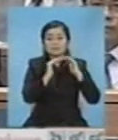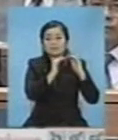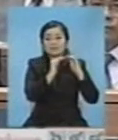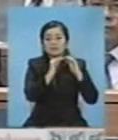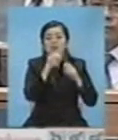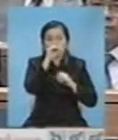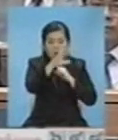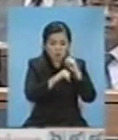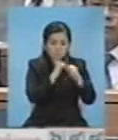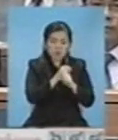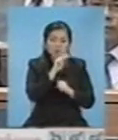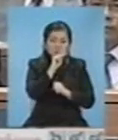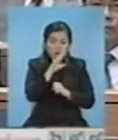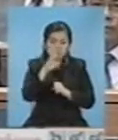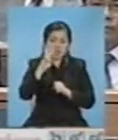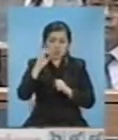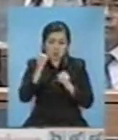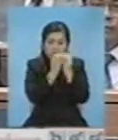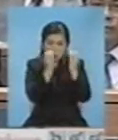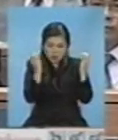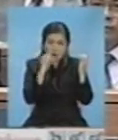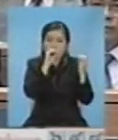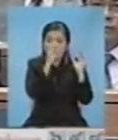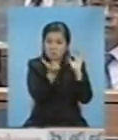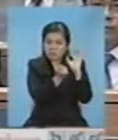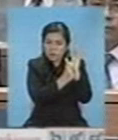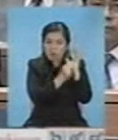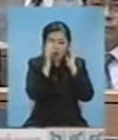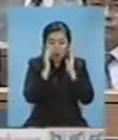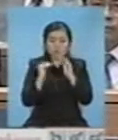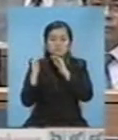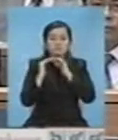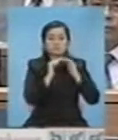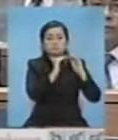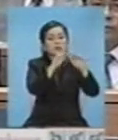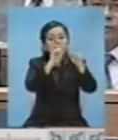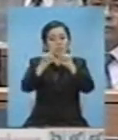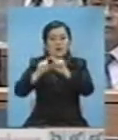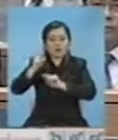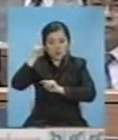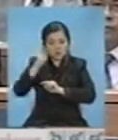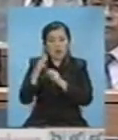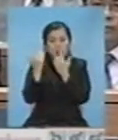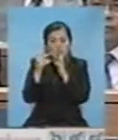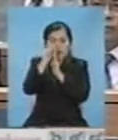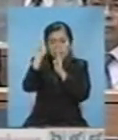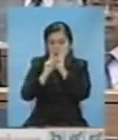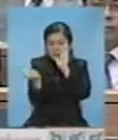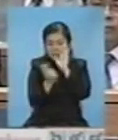นูญปี40ระบุว่าถ้าประชาชนจะมีสิทธิเสรีภาพในเรื่องใดต้องรอกฎหมายบัญญั